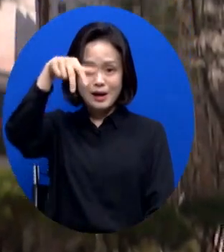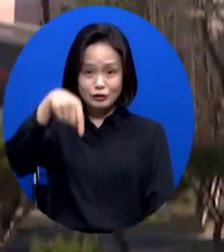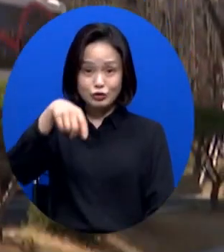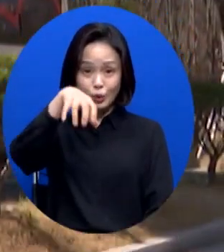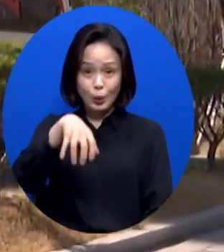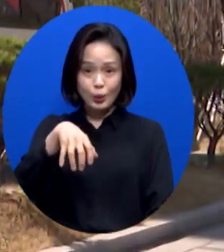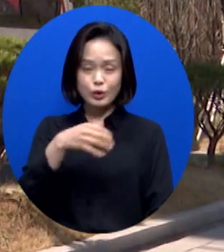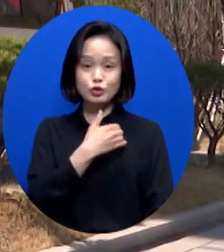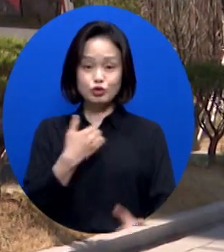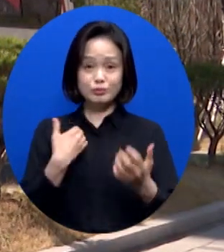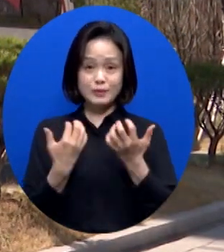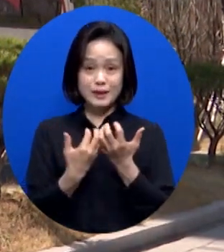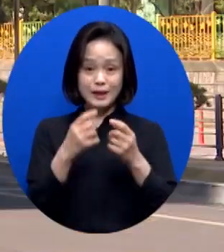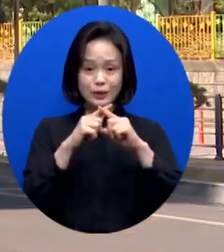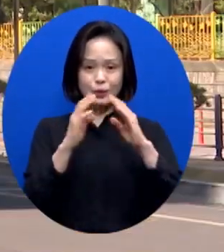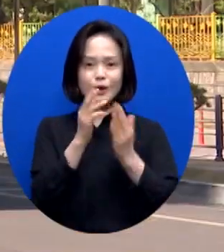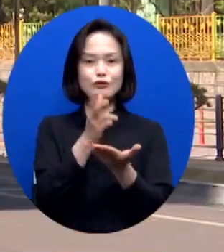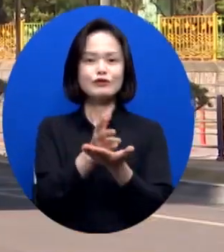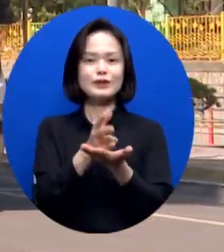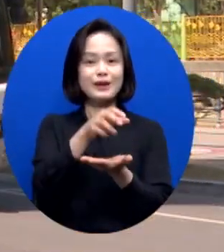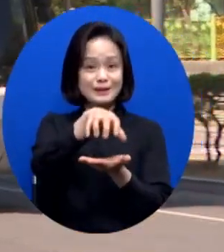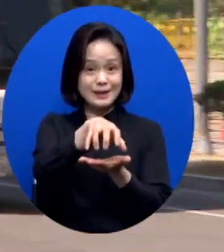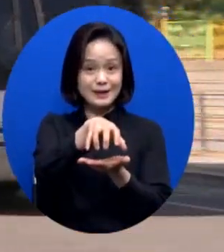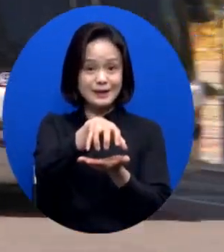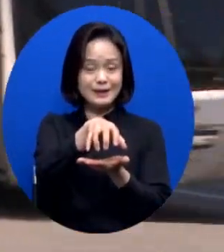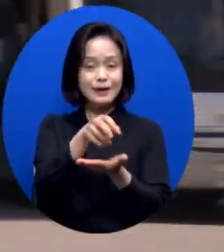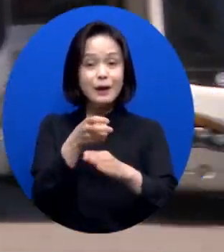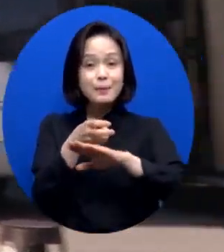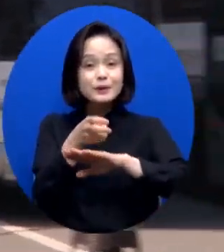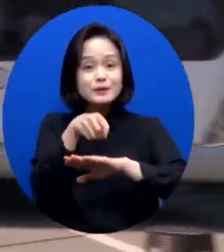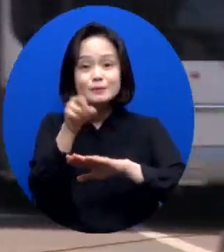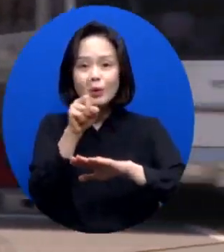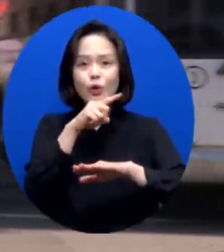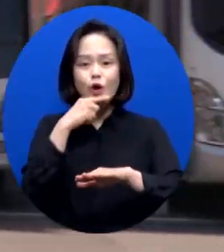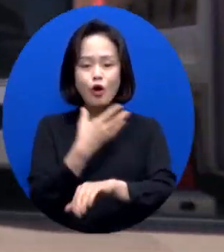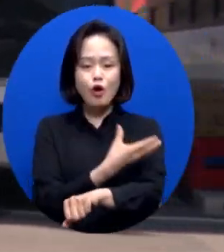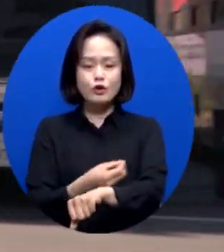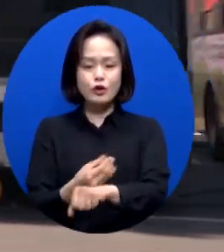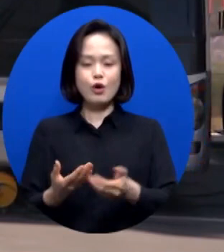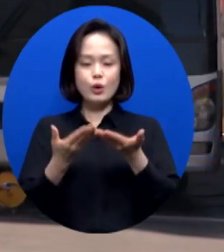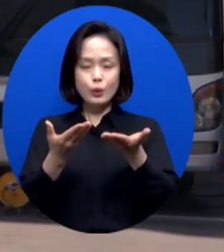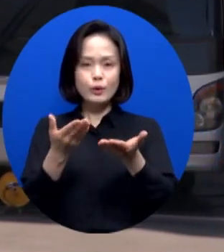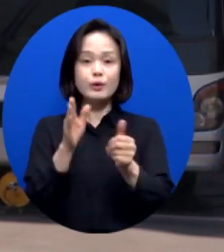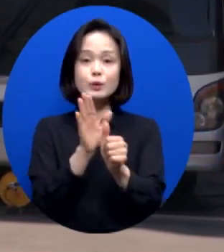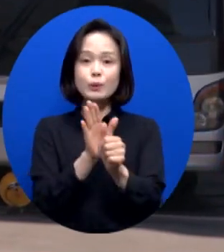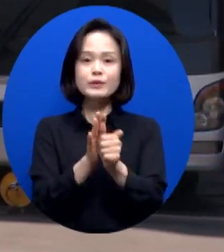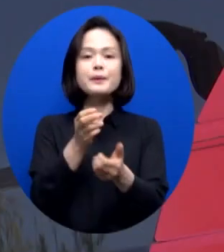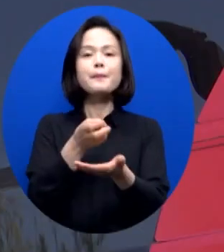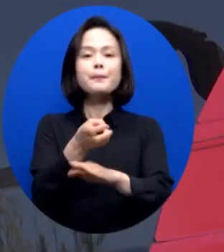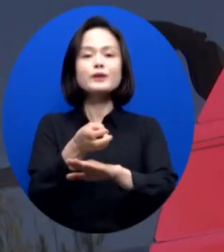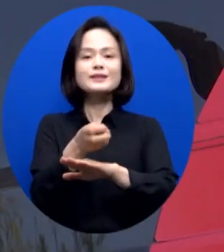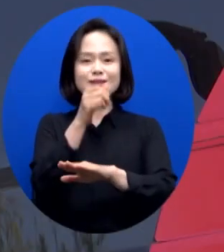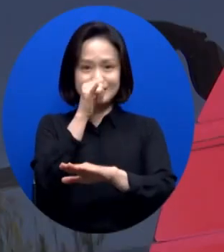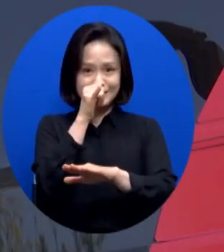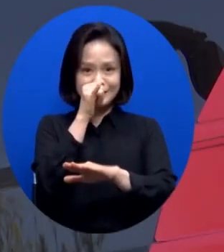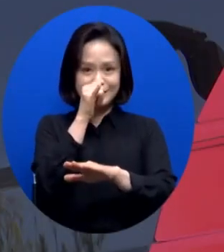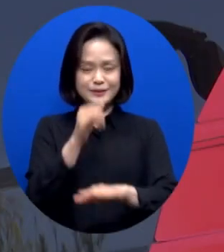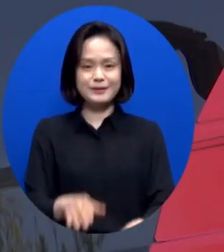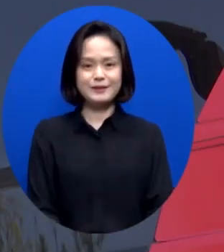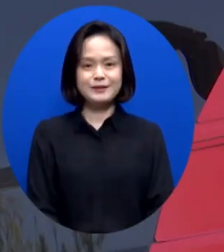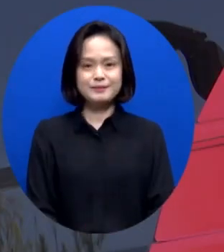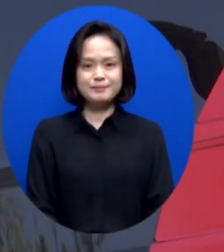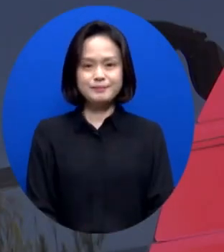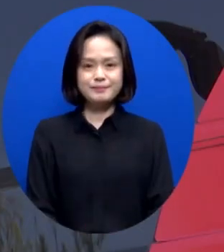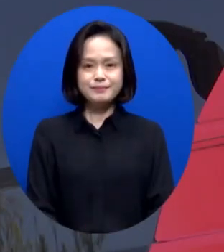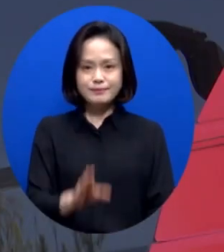주차장 이곳에 교회 버스가 아닌 헌혈 버스광고 줄지어 있습니다 다름아닌 안정적인 혈액 공급의